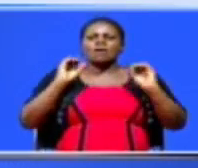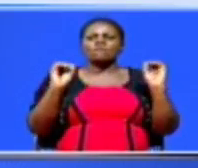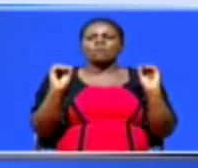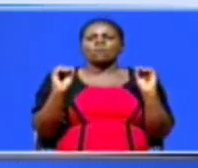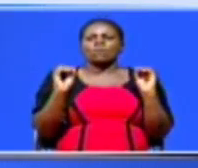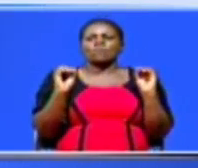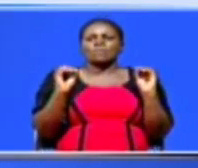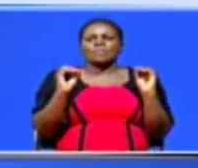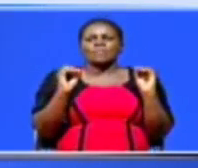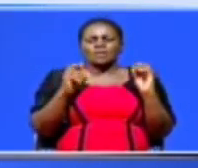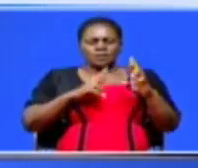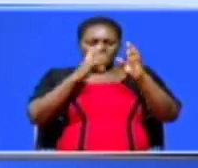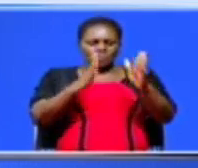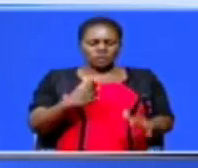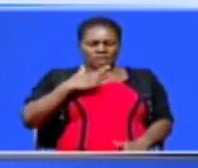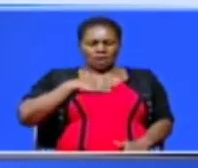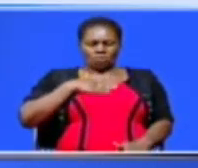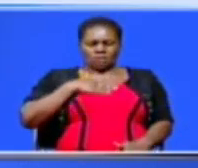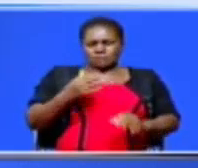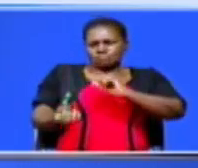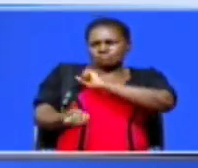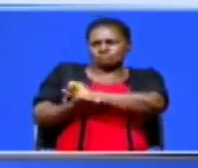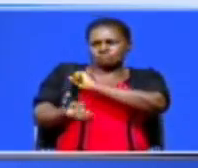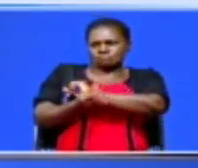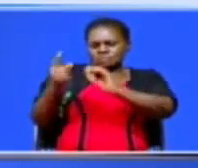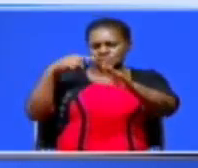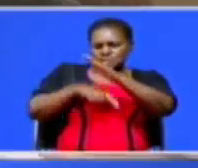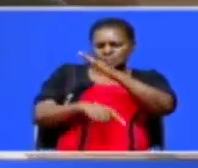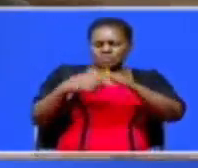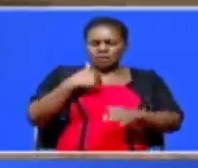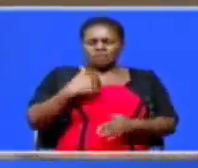hospitalini. Mwanahabari wetu Emmanuel To anaarifu.